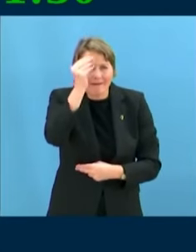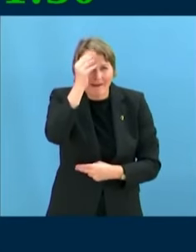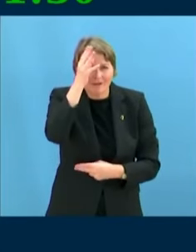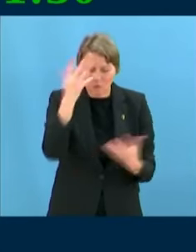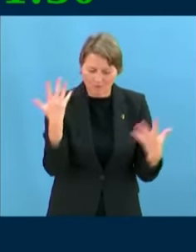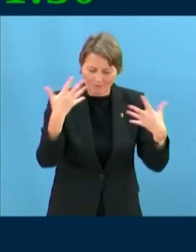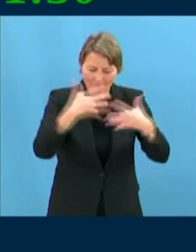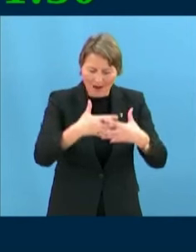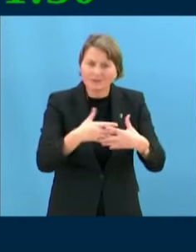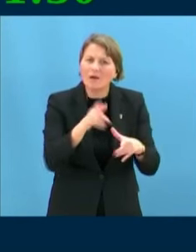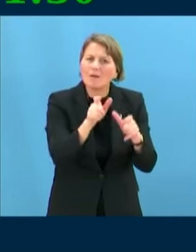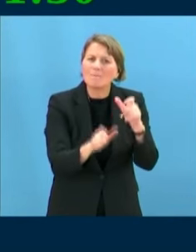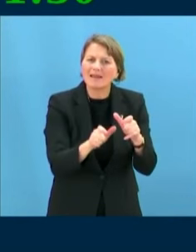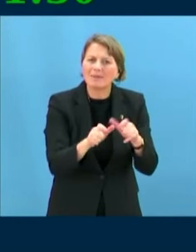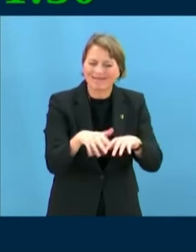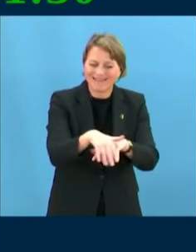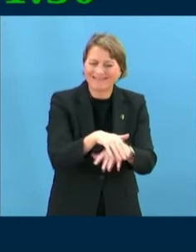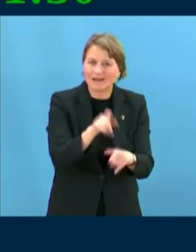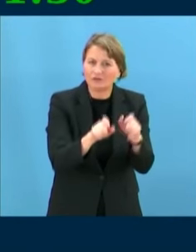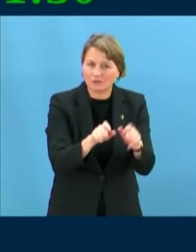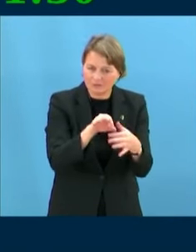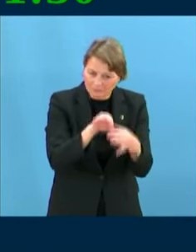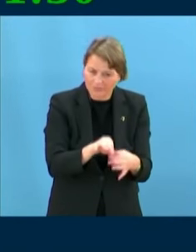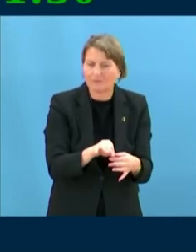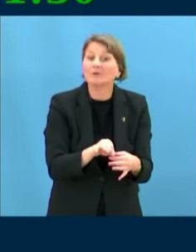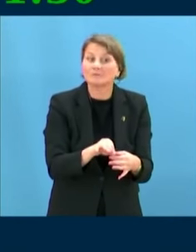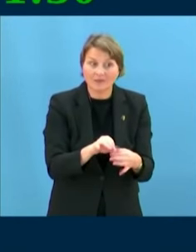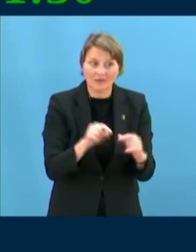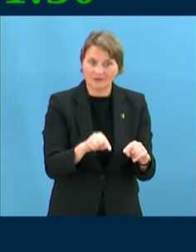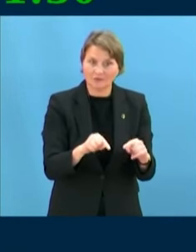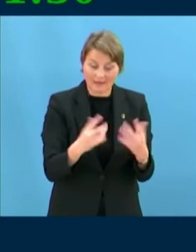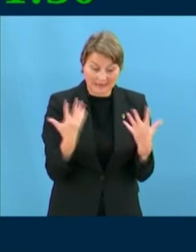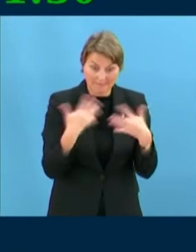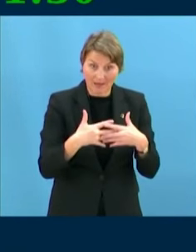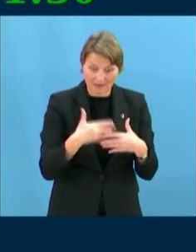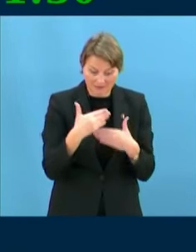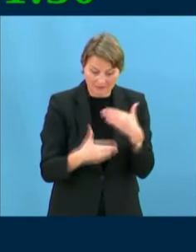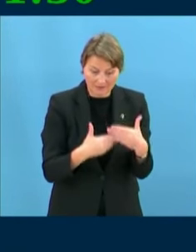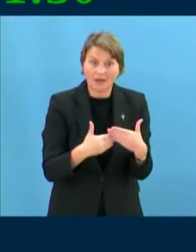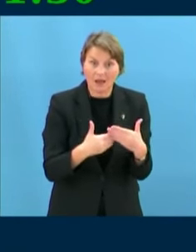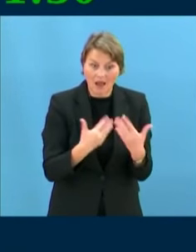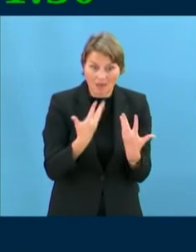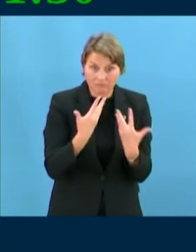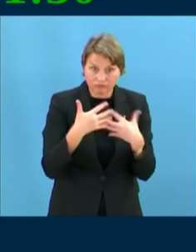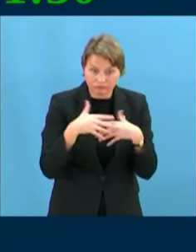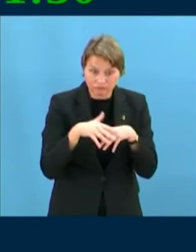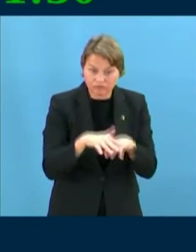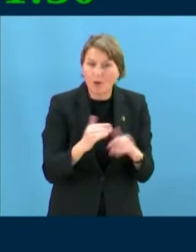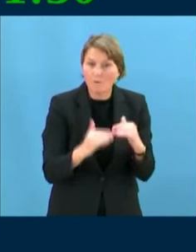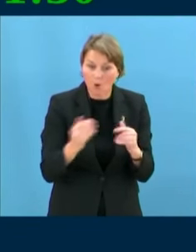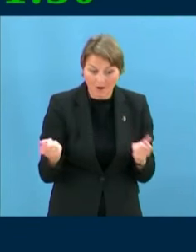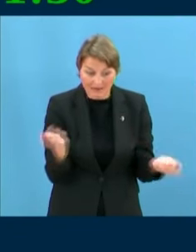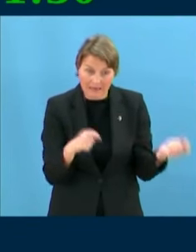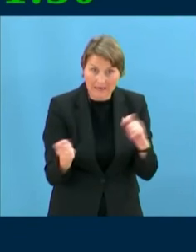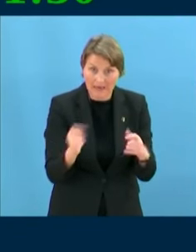ժողովրդների համաշխարհային համաժողովումը վերահաստատվալա նվիրվածությունը ՄԱԿ-ի բնիկ ժողովրդների իրավունքների հռչակագրին, ինչը հանգեցրալա կարևոր արդյունքների, այդ